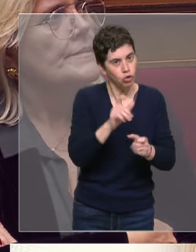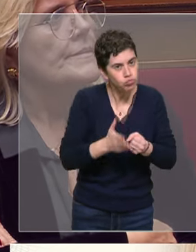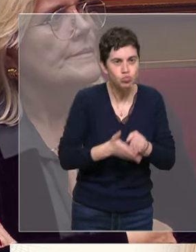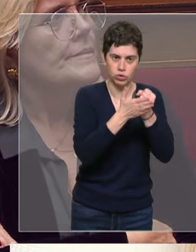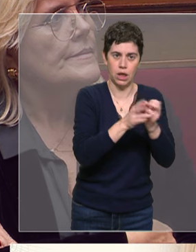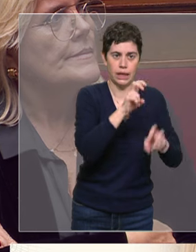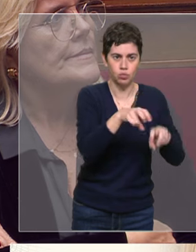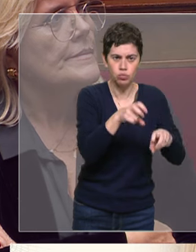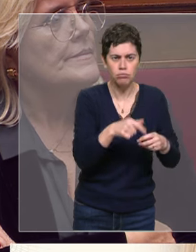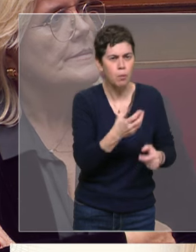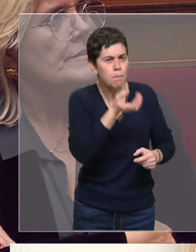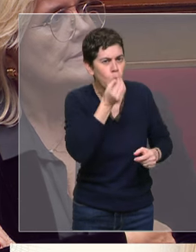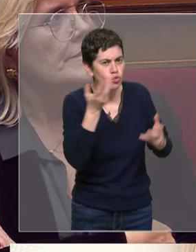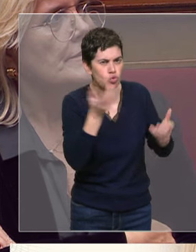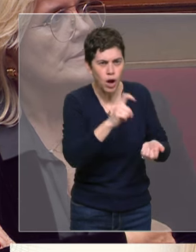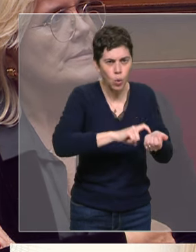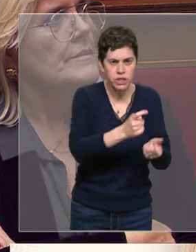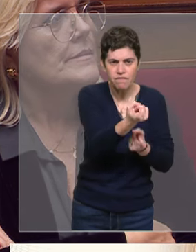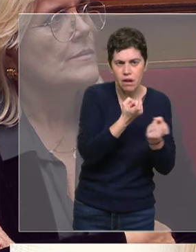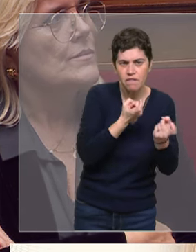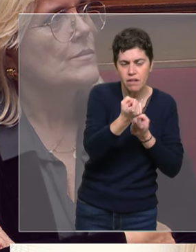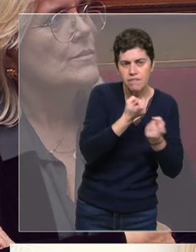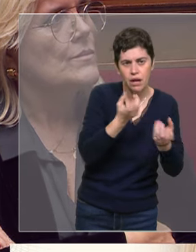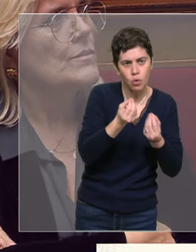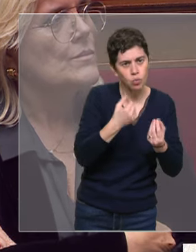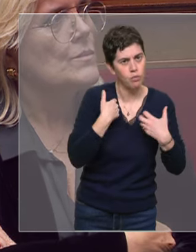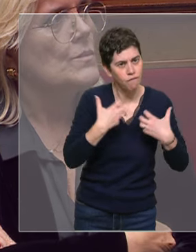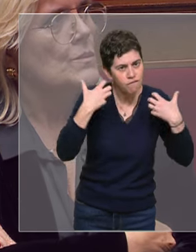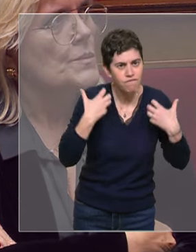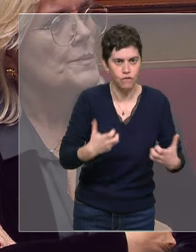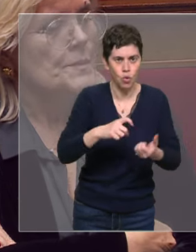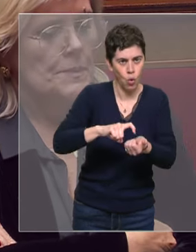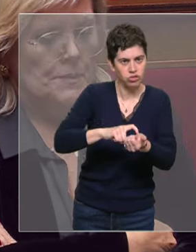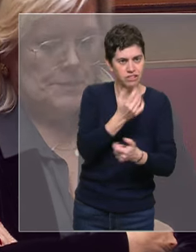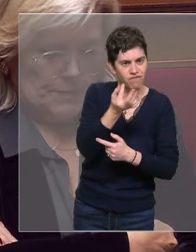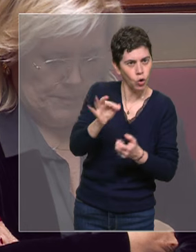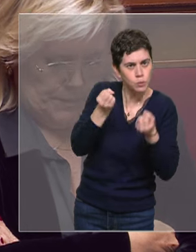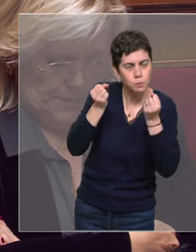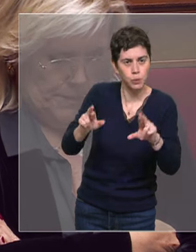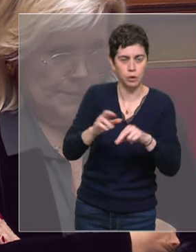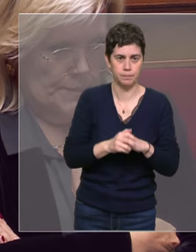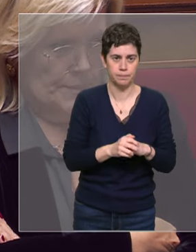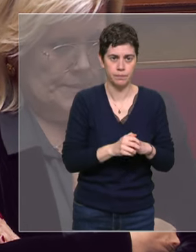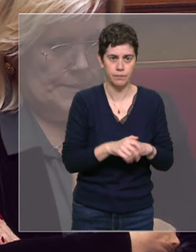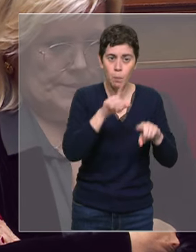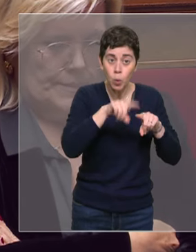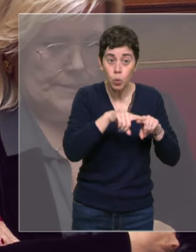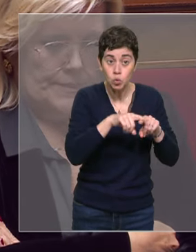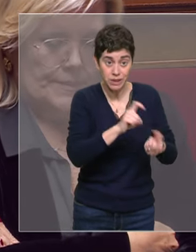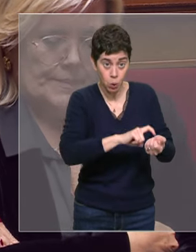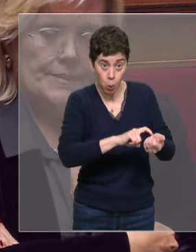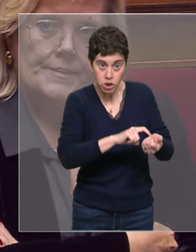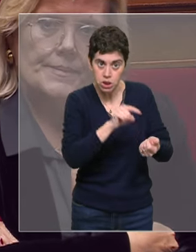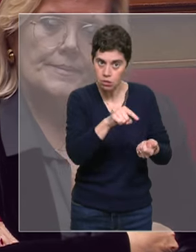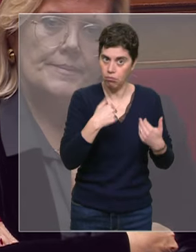informer de ce qu'ils mangent et veulent promouvoir une consommation de produits français. L'origine d'un produit est pour le consommateur